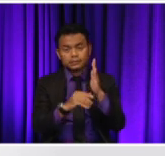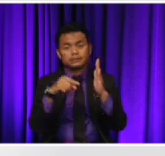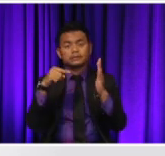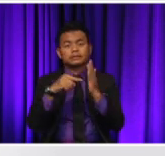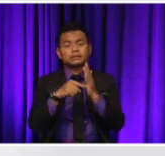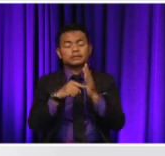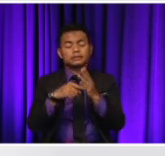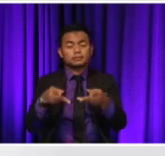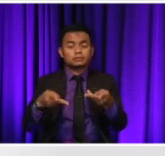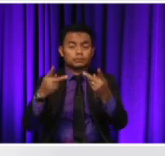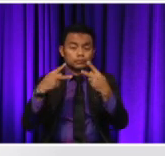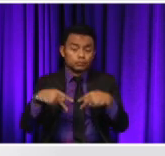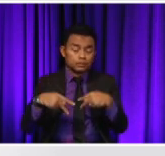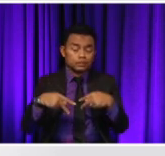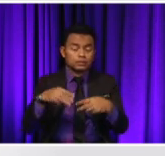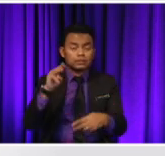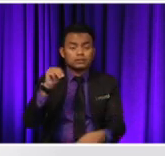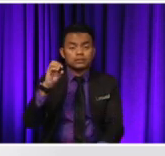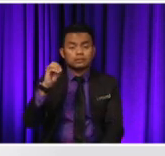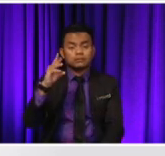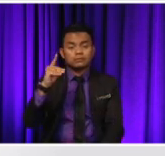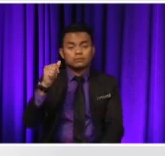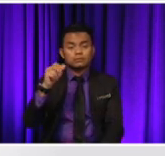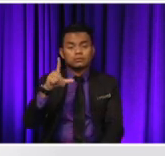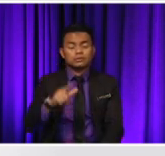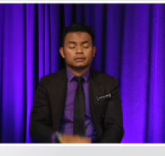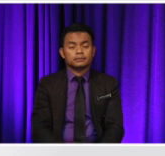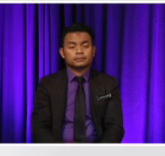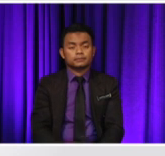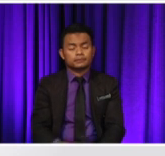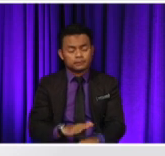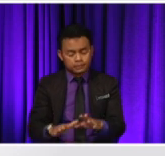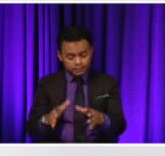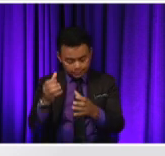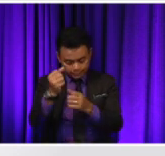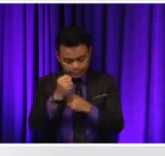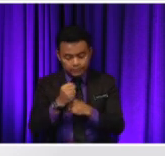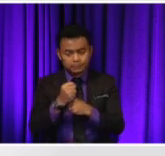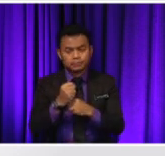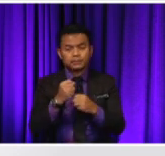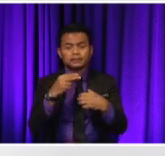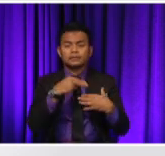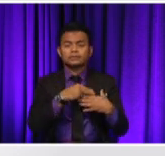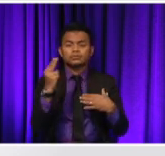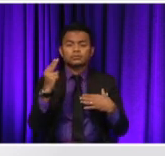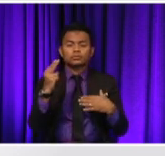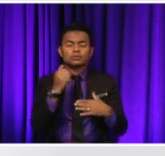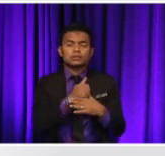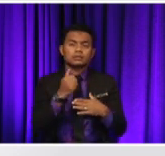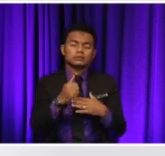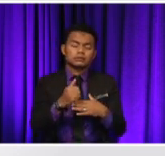model ialah 1 paras pengeluaran apabila peniagaan tidak mendapat keuntungan atau tidak mengalami kerugian